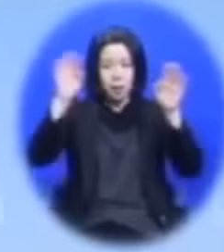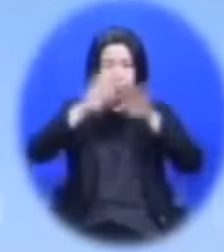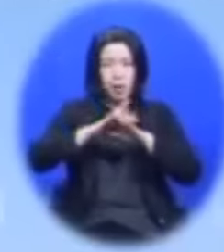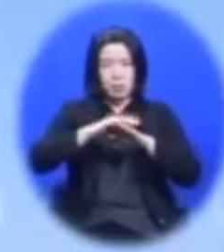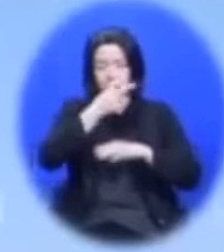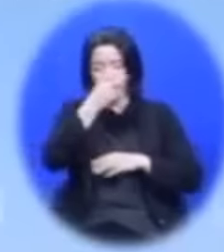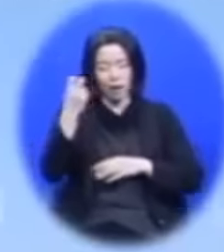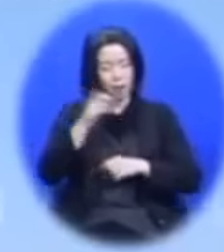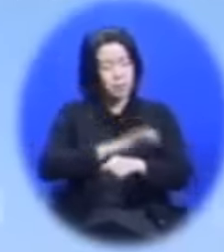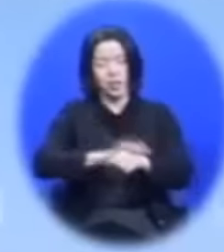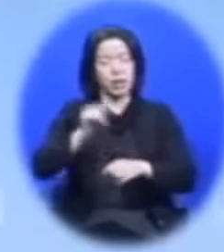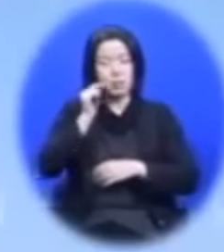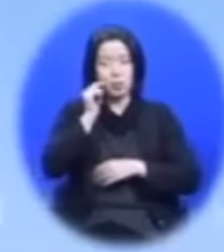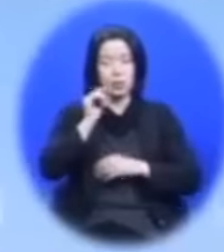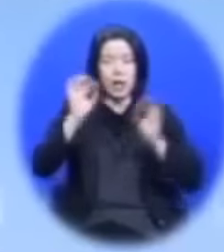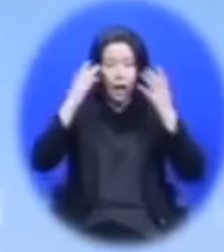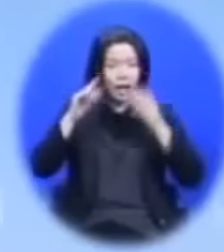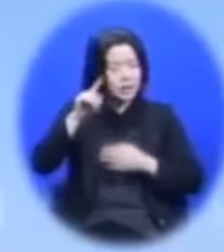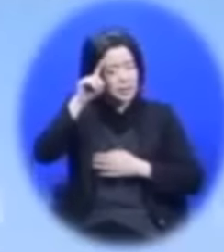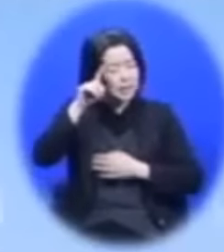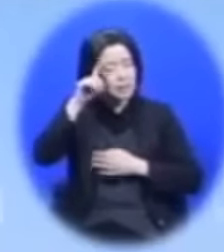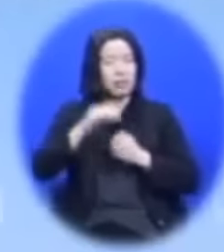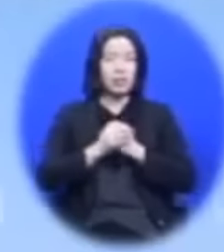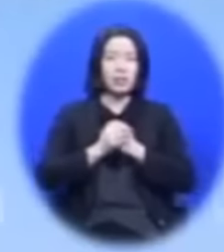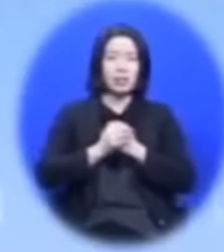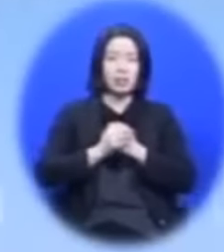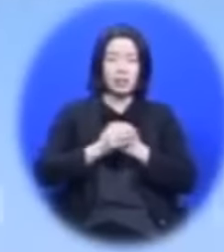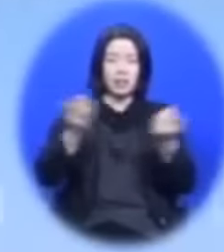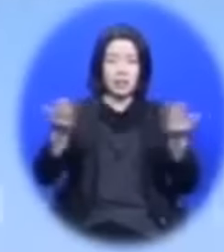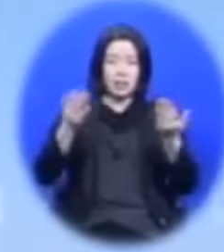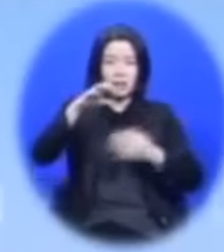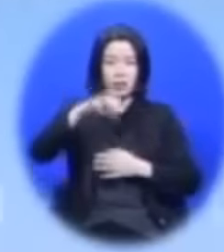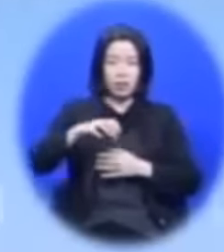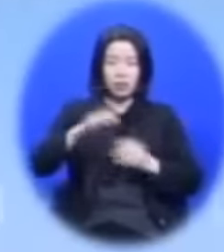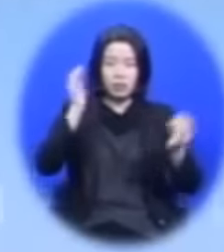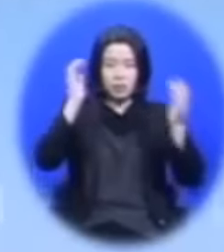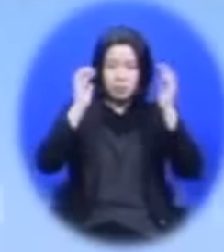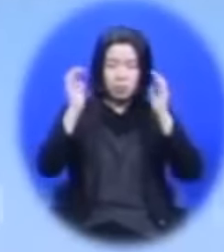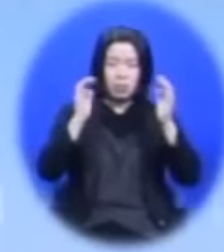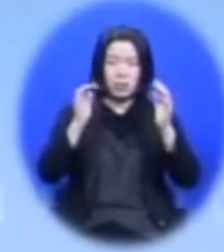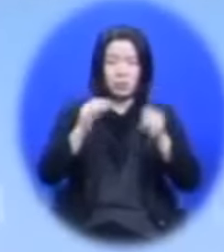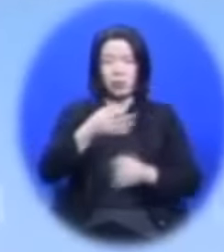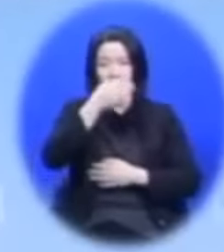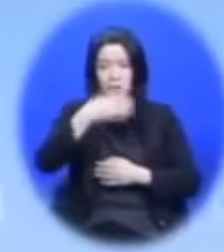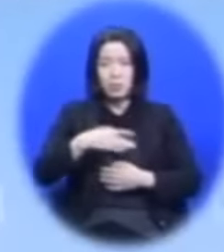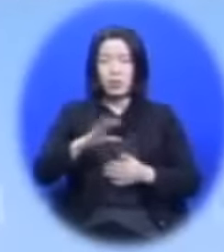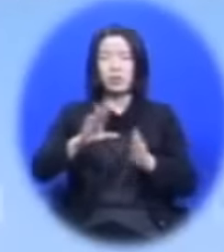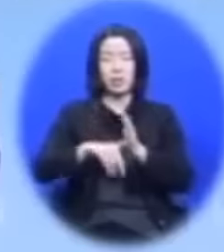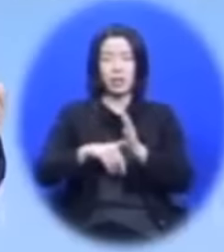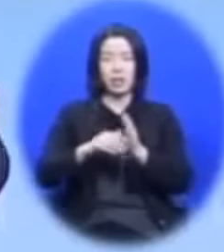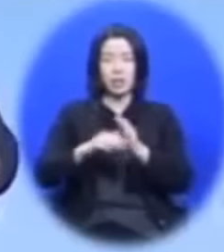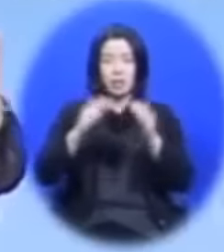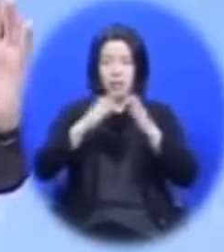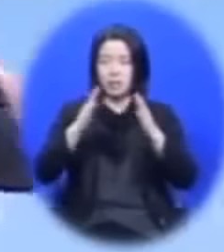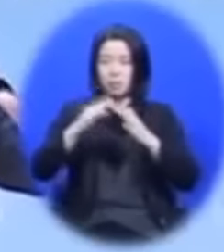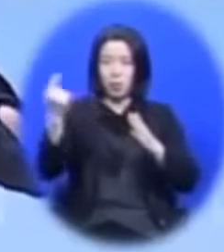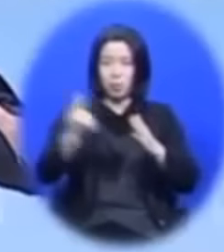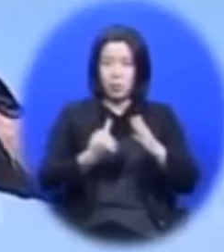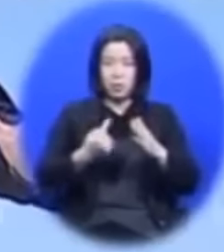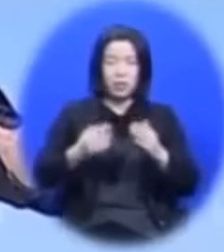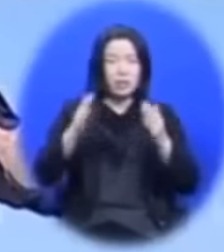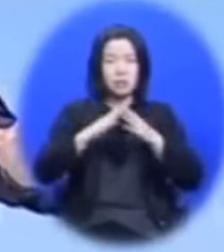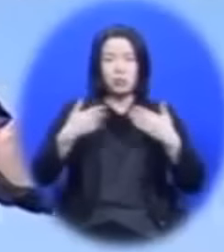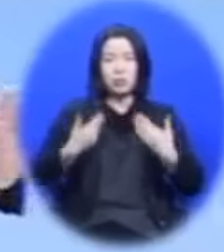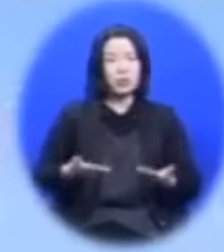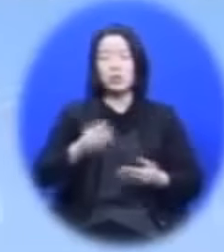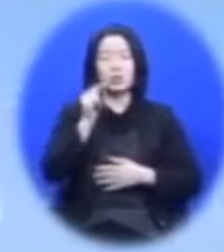못 자고 아이에게 신경을 써야 되고 직장에서 일이 복잡하고 힘든 상황에서 집에 돌아오면 집에서 쉬지도